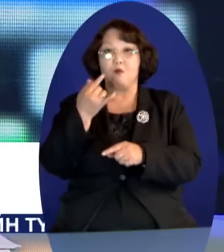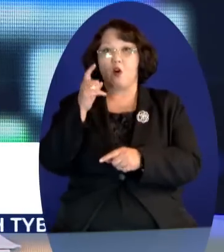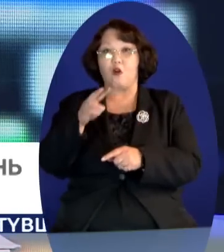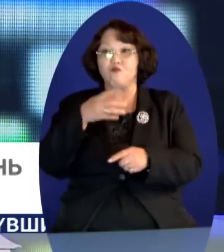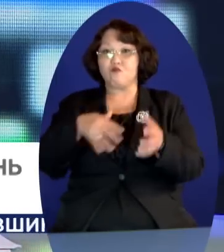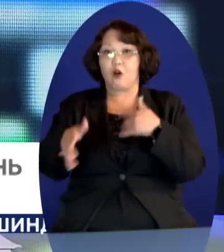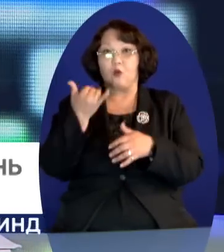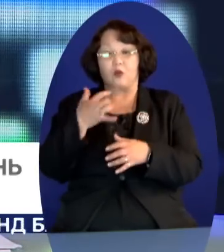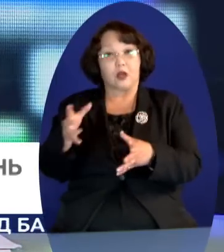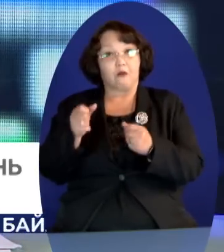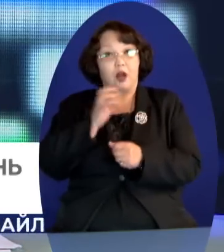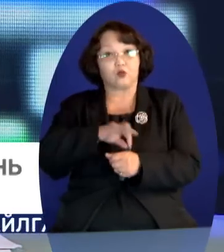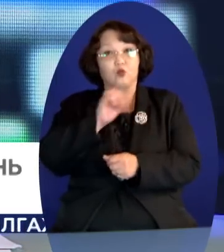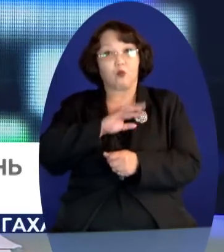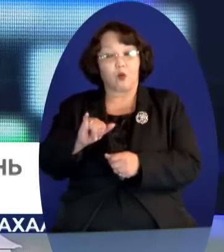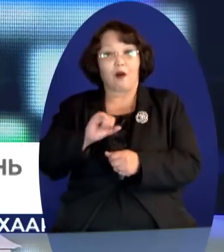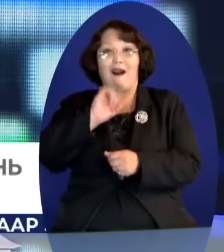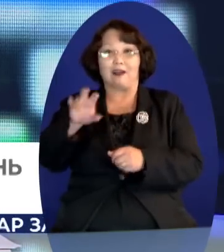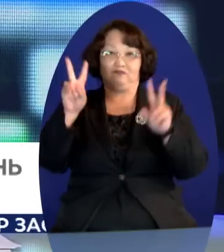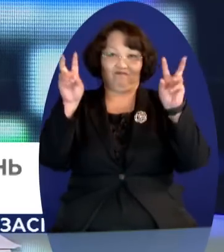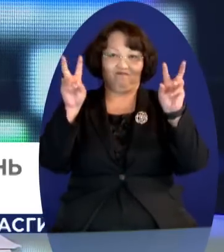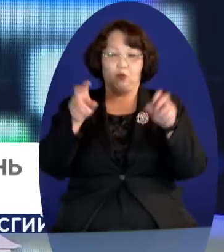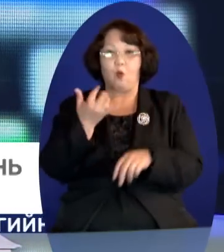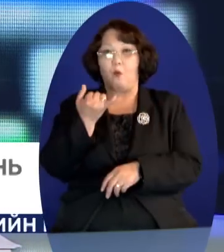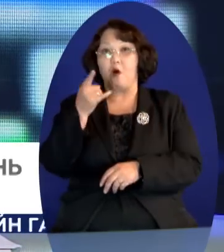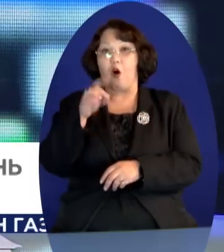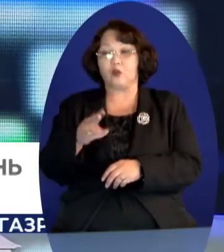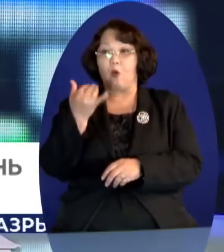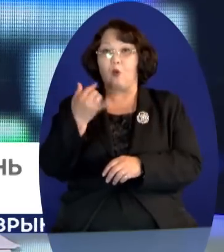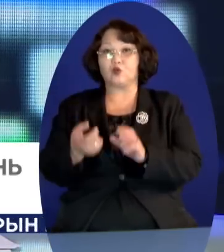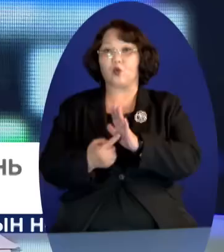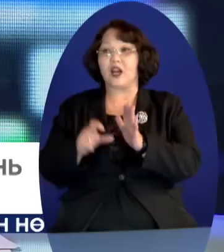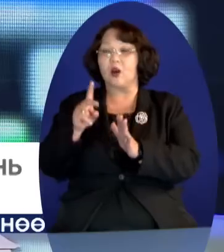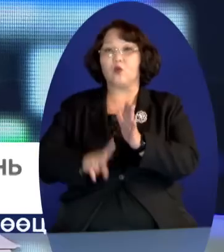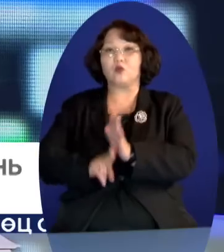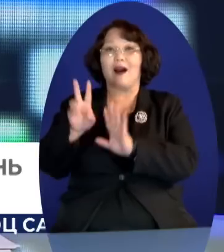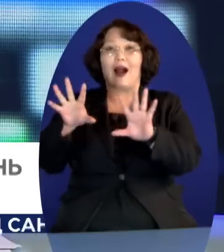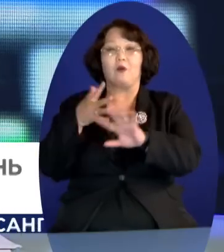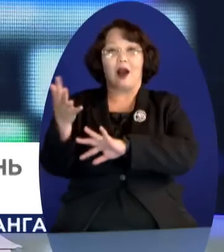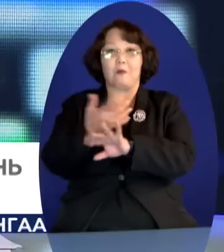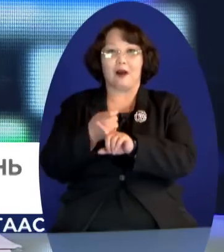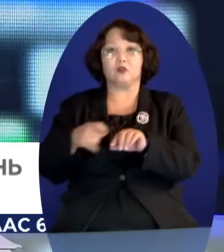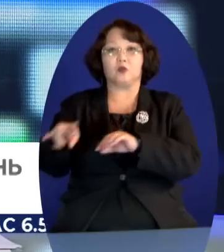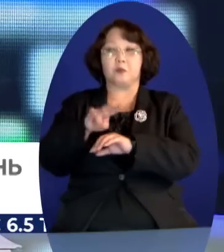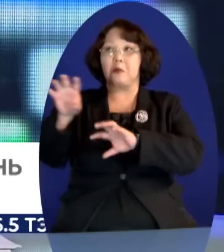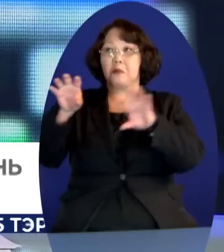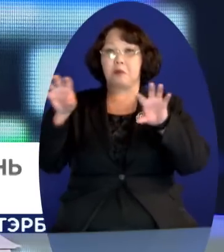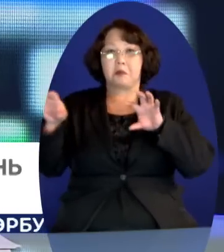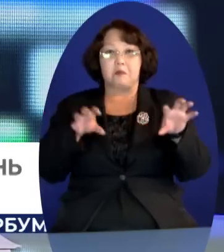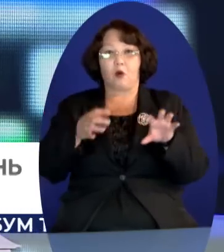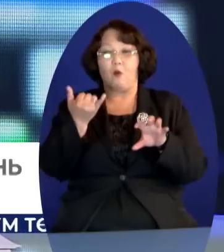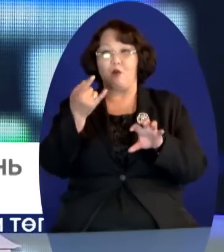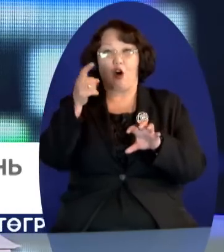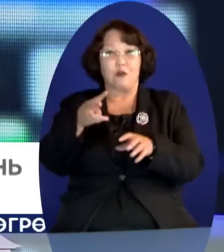бохир ус хэргэлдэггүй гэдэг асуудлыг бид хөндөж байна. Нийслэлийн хэмжээнд усны их усэр болсон 10 хамгаалтын бүс байна. Гэвч хотын айл өрхүүдийн